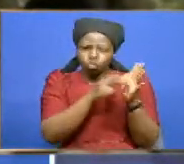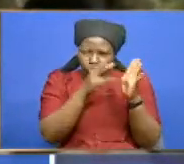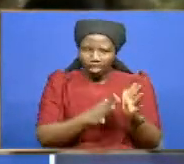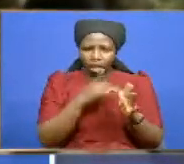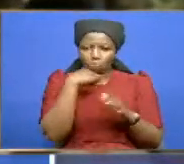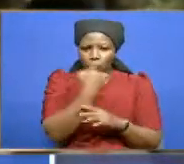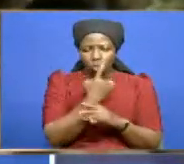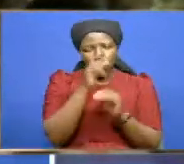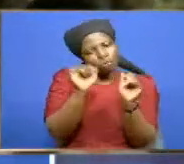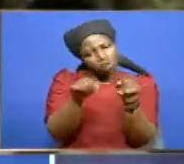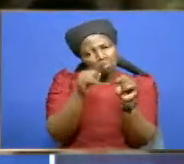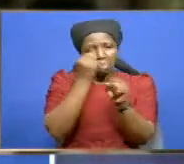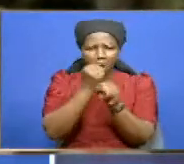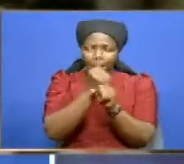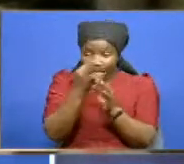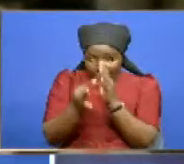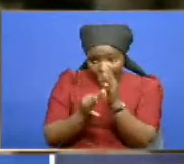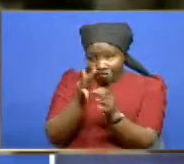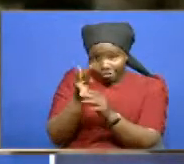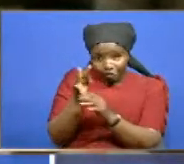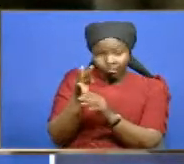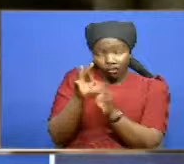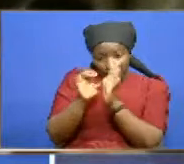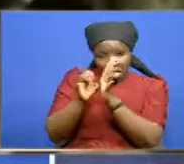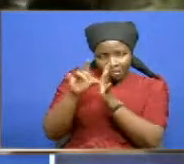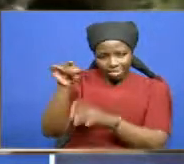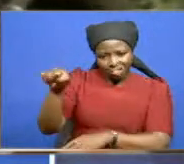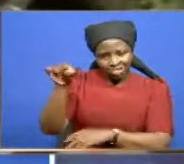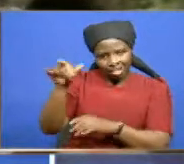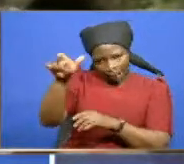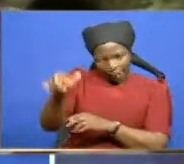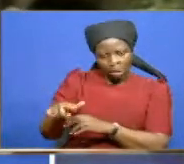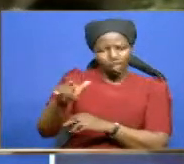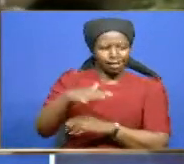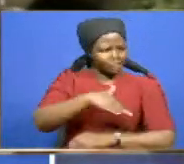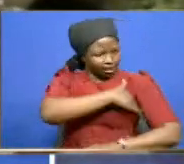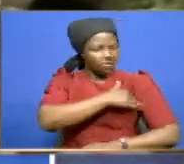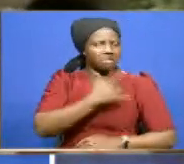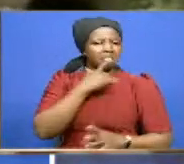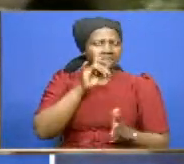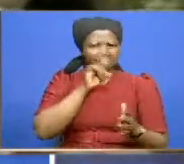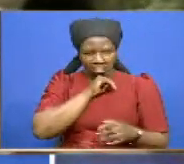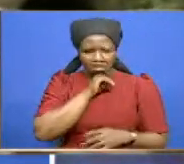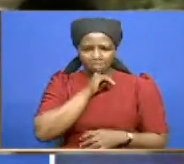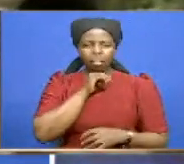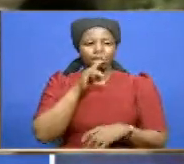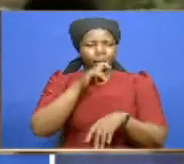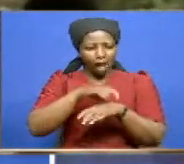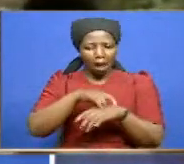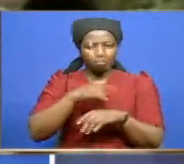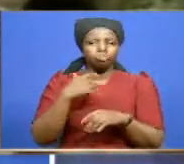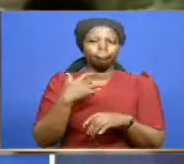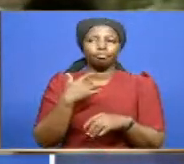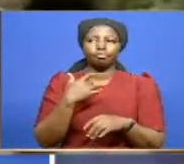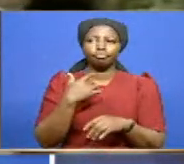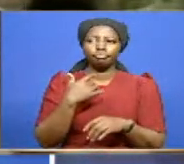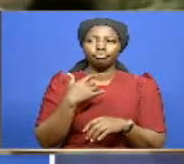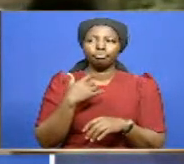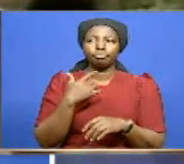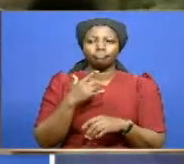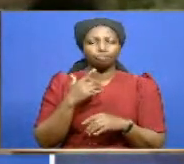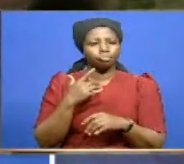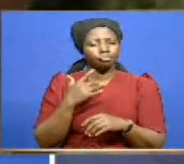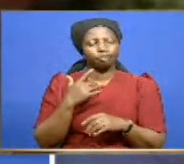kazi. Kama huyu anasemekana kwa hii barabara chifu amesema, mimi nikitoka hapa huyu anawachishwa kazi hiyo